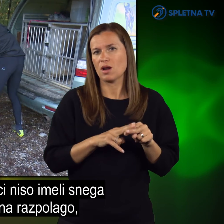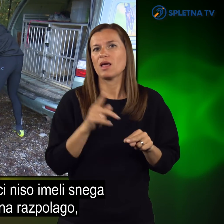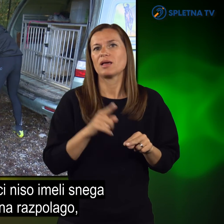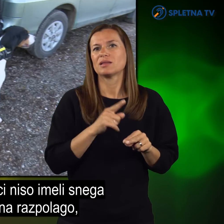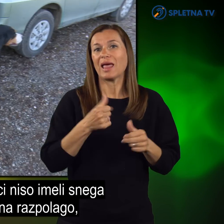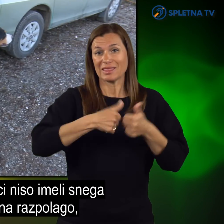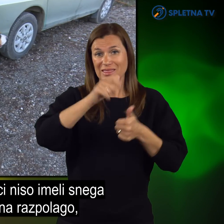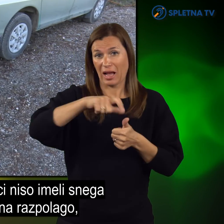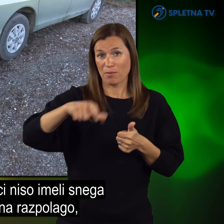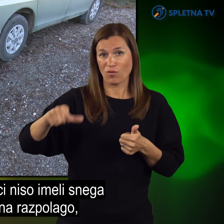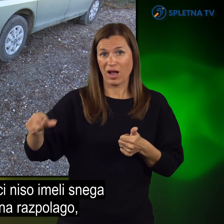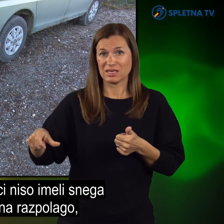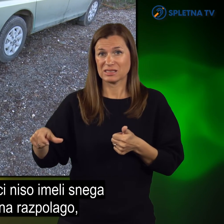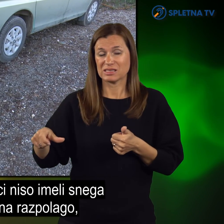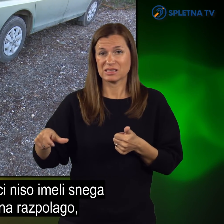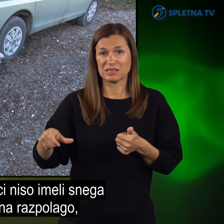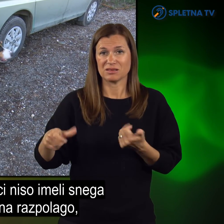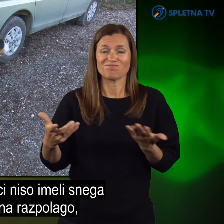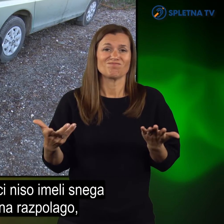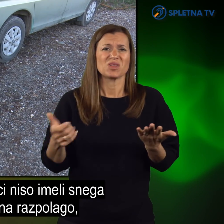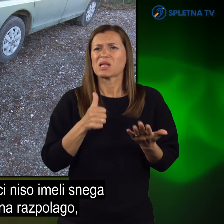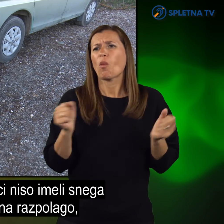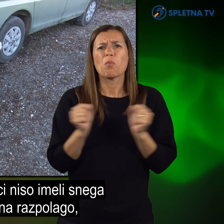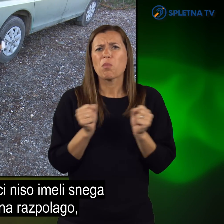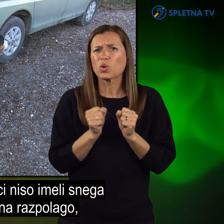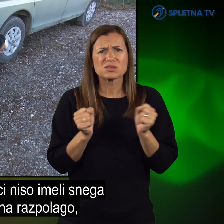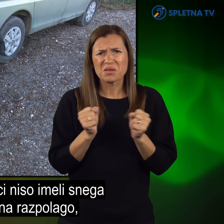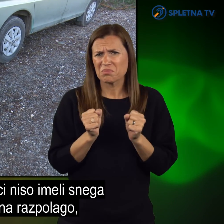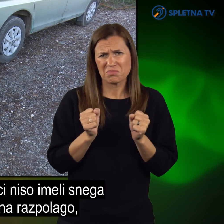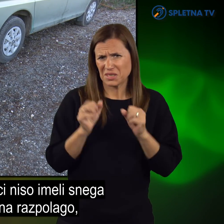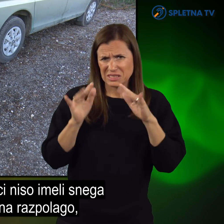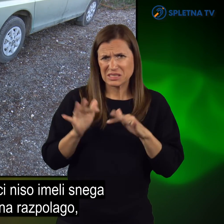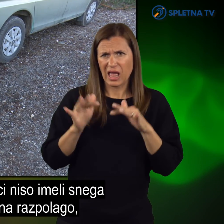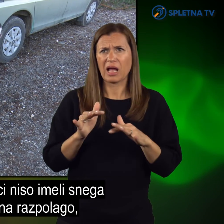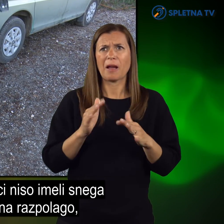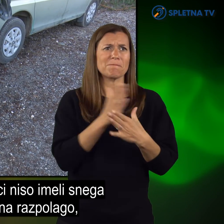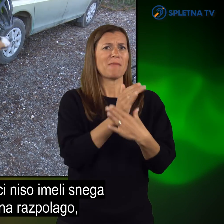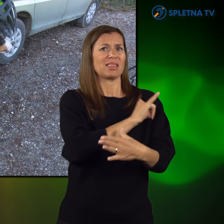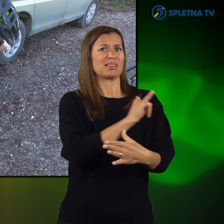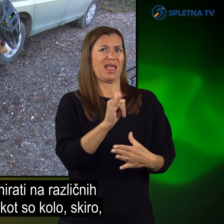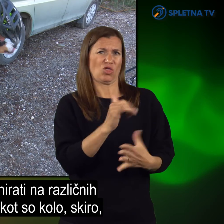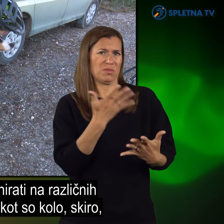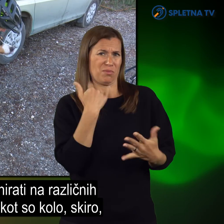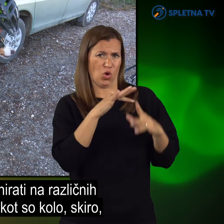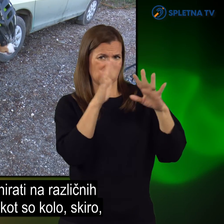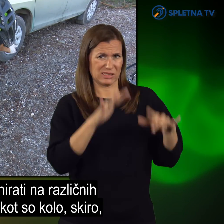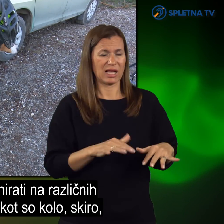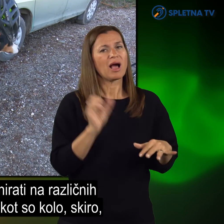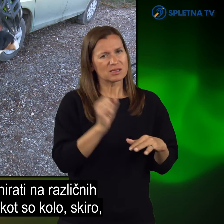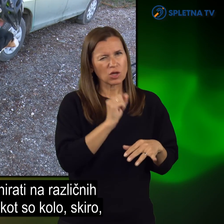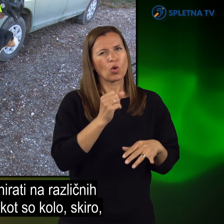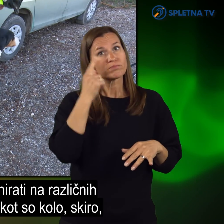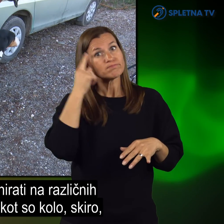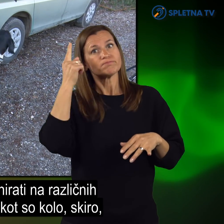In ker tekmovalci niso imeli veliko snega, celo leto snega na razpolago, so začeli pse trenirati